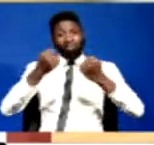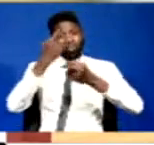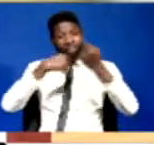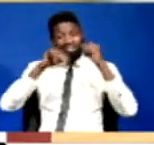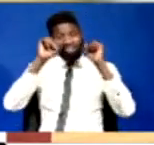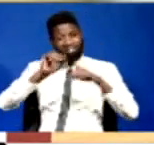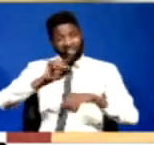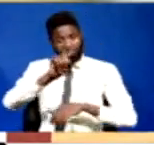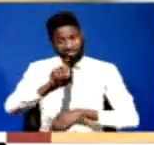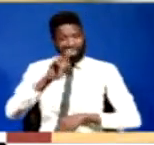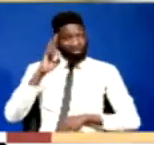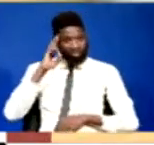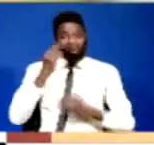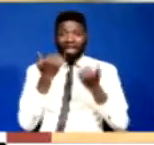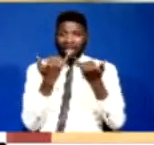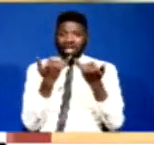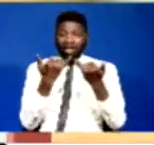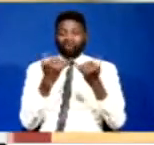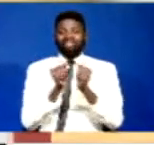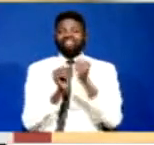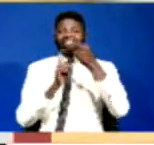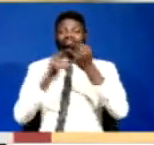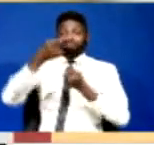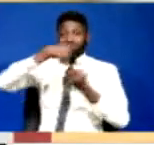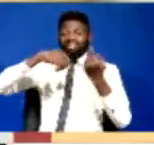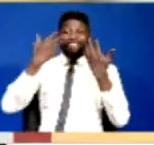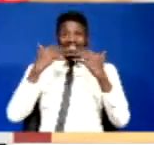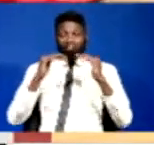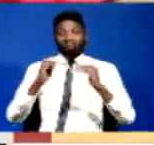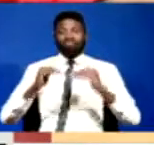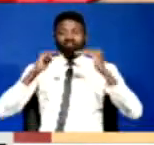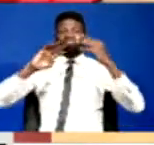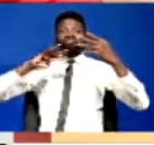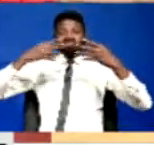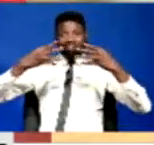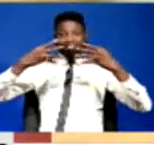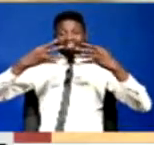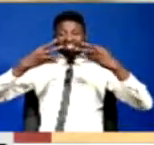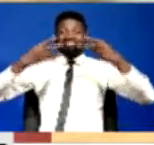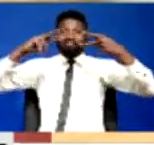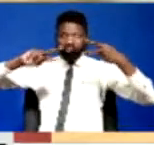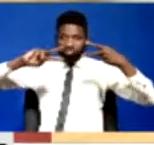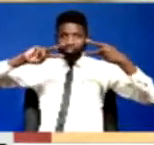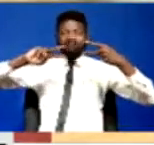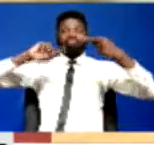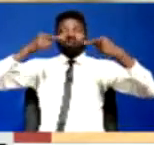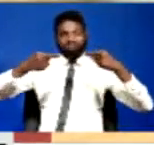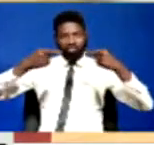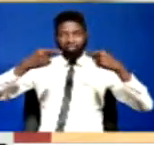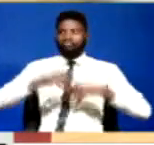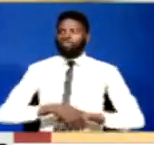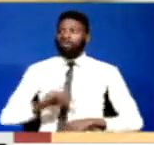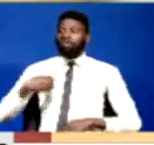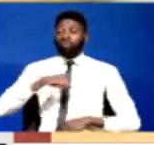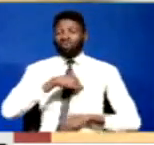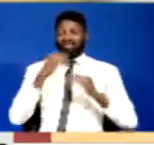sasa awamu ya 16 bora tunaelekea robo finali, semifinali na kisha finali. Tutaona kama kuna mtu